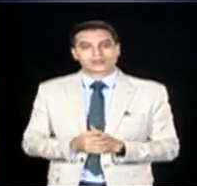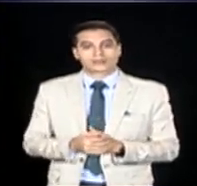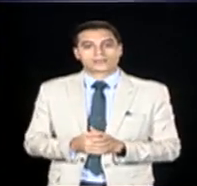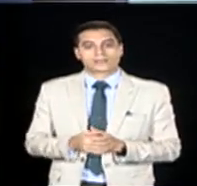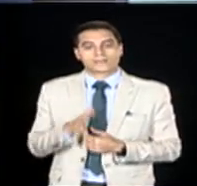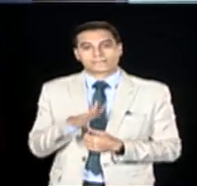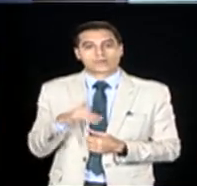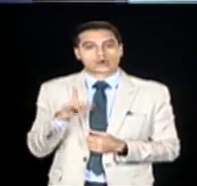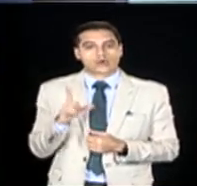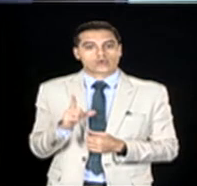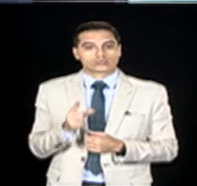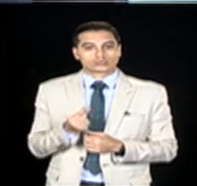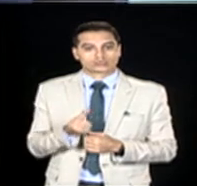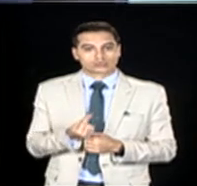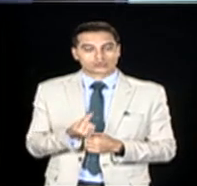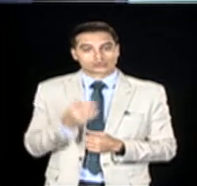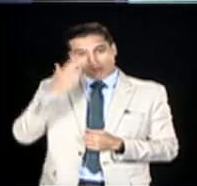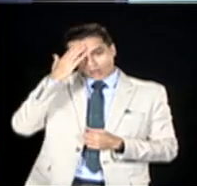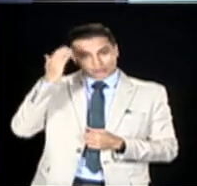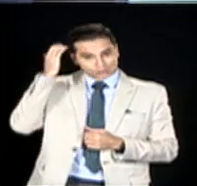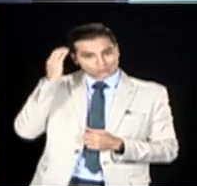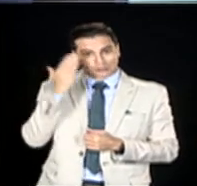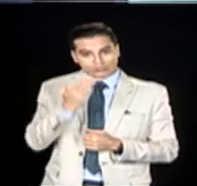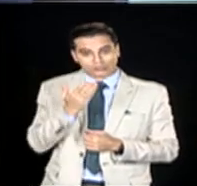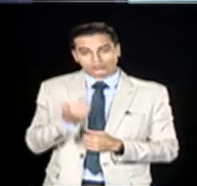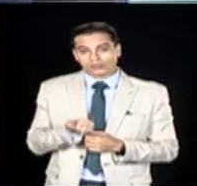نتيجة 115 سيم أسيوط،